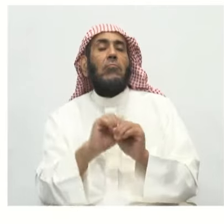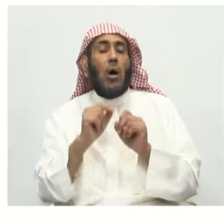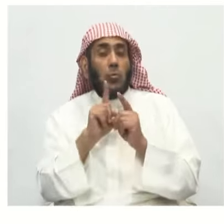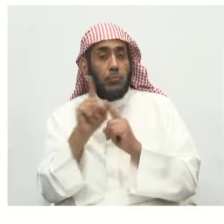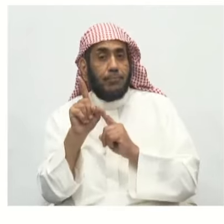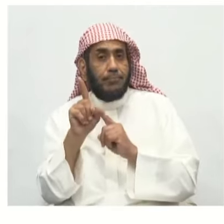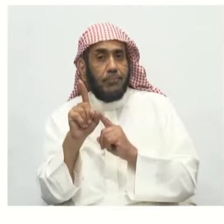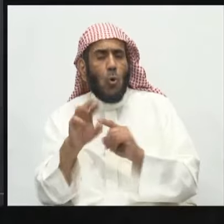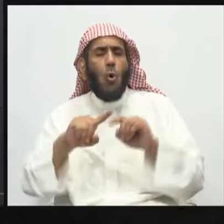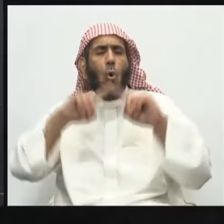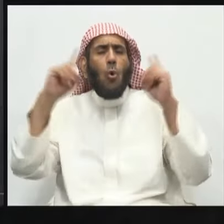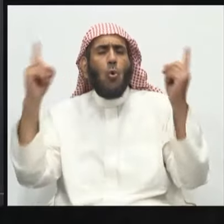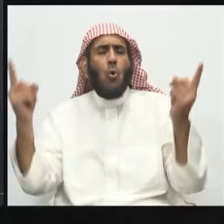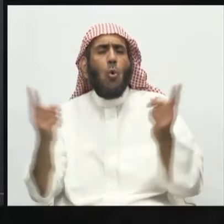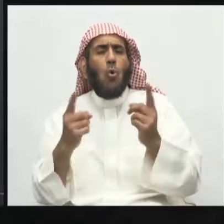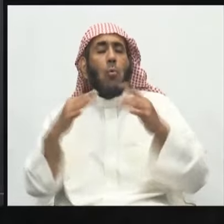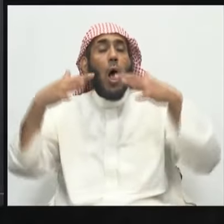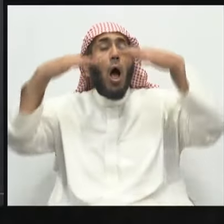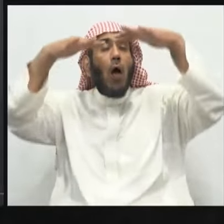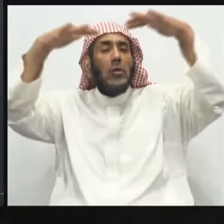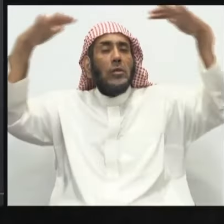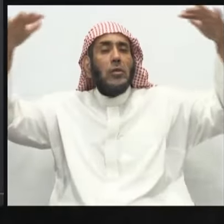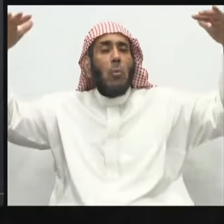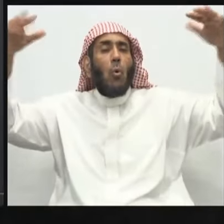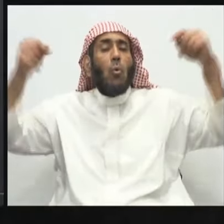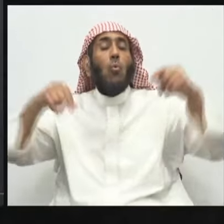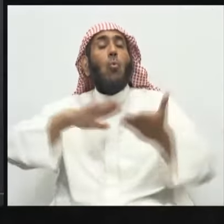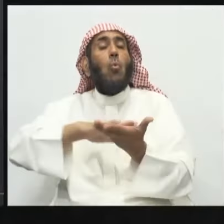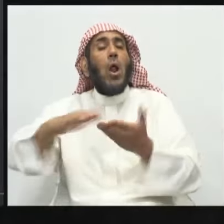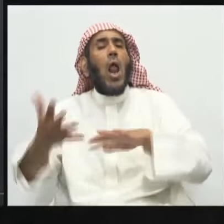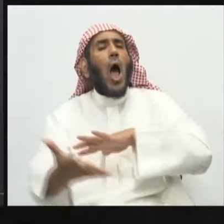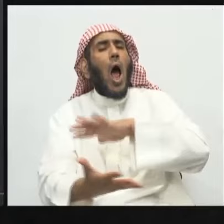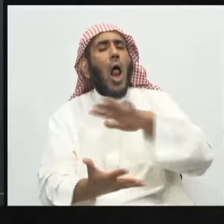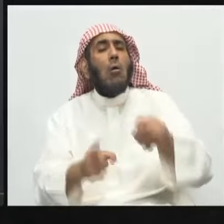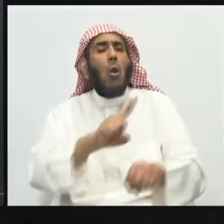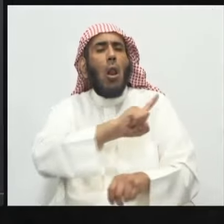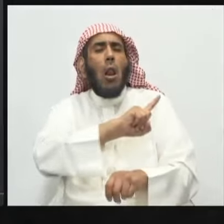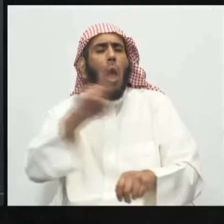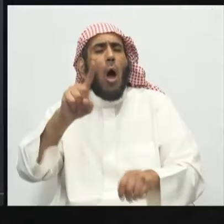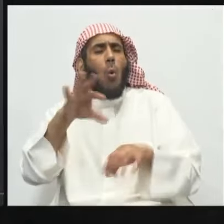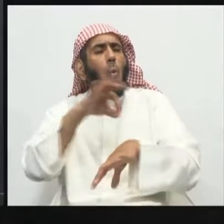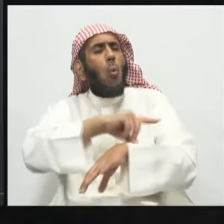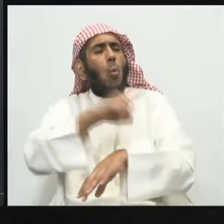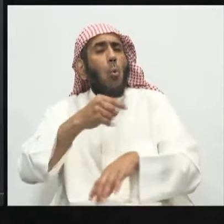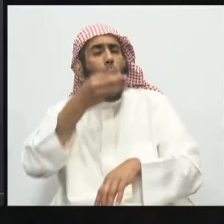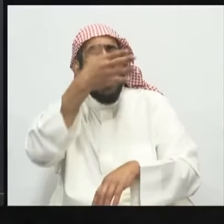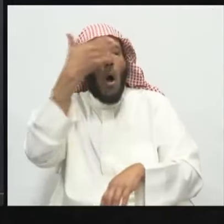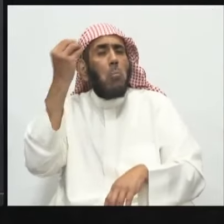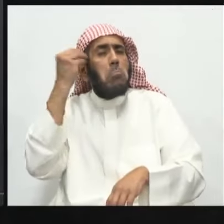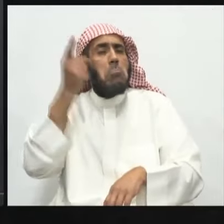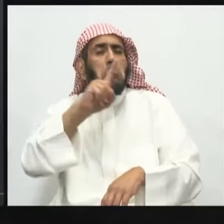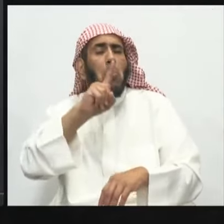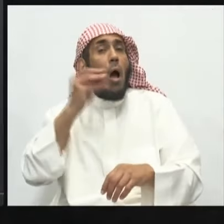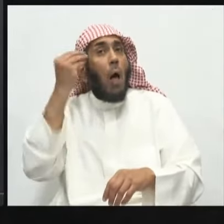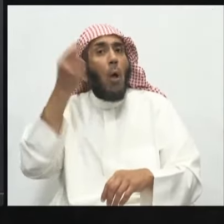لاحظتم كل من في هذه السماوات والارض لا يعلمون الغيب الذي يعلم الغيب فقط